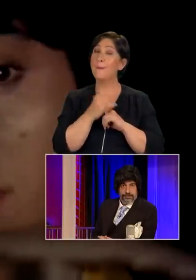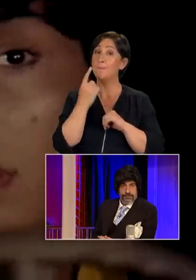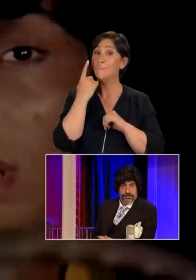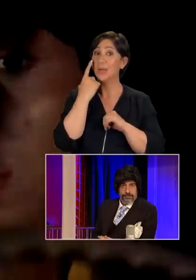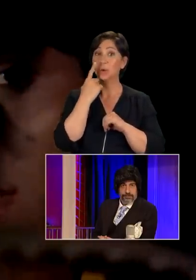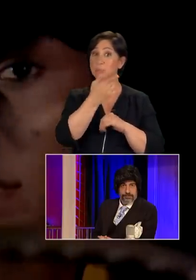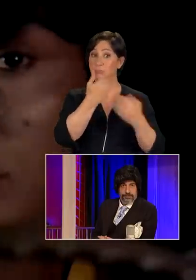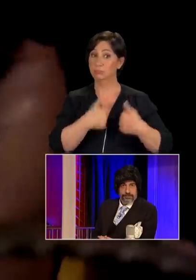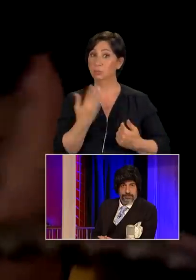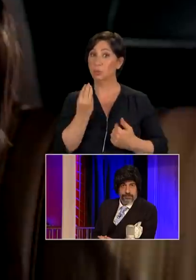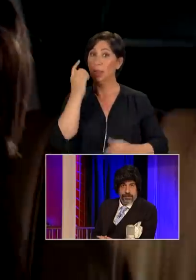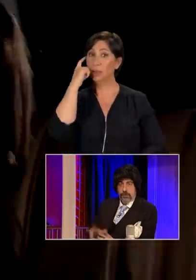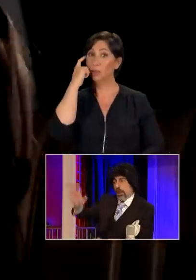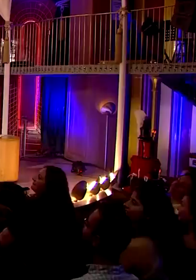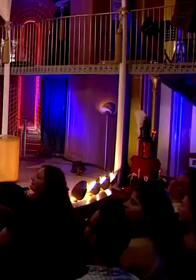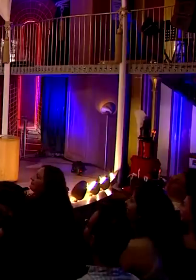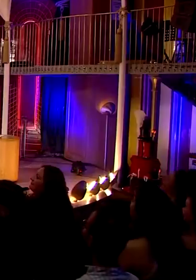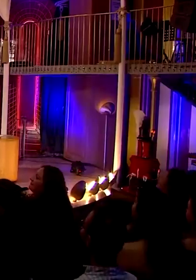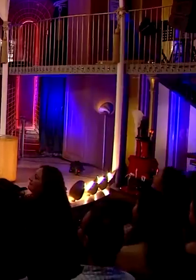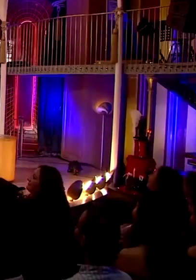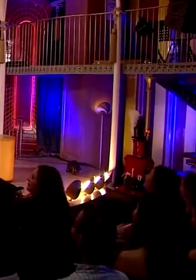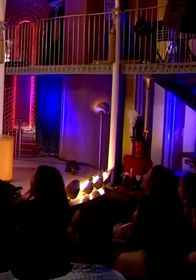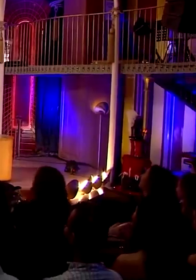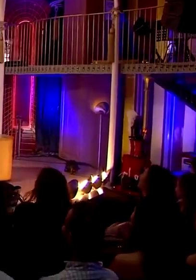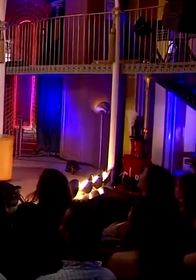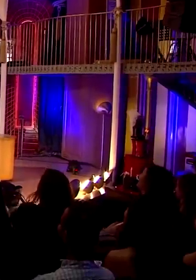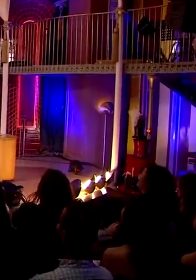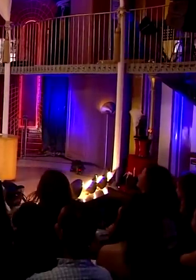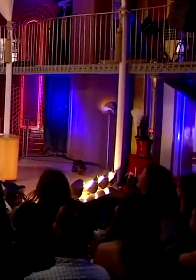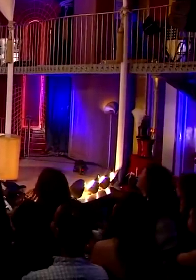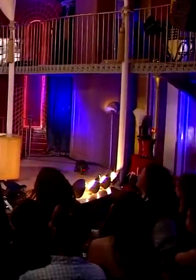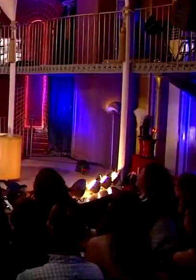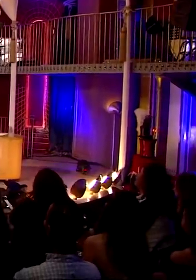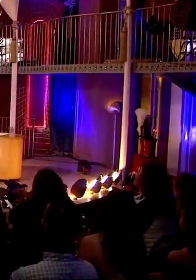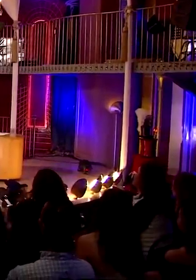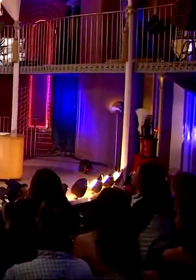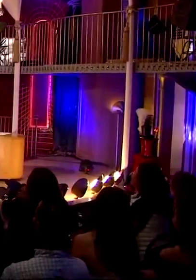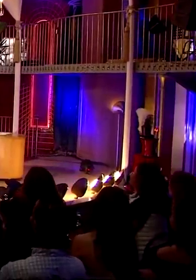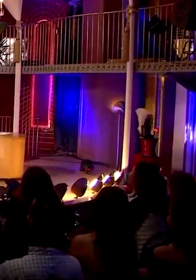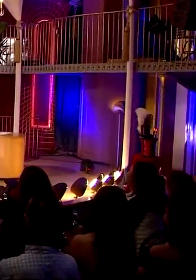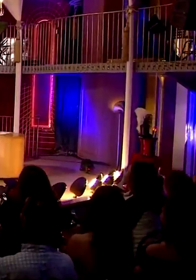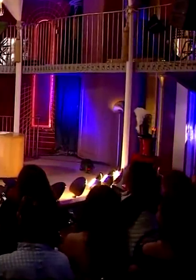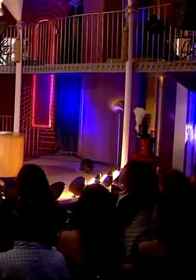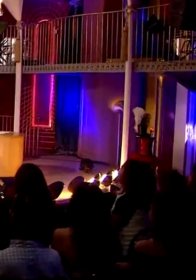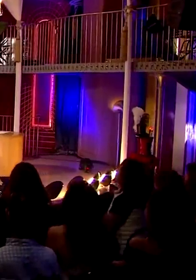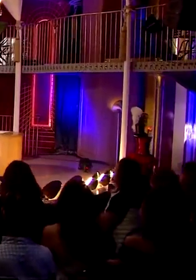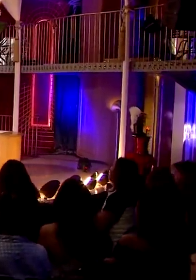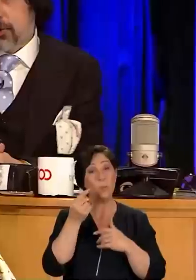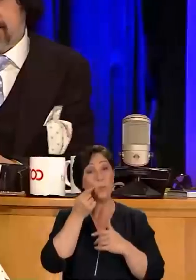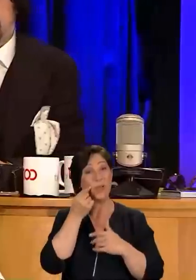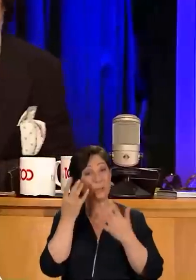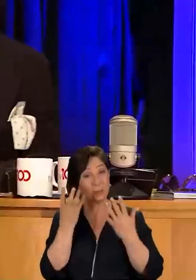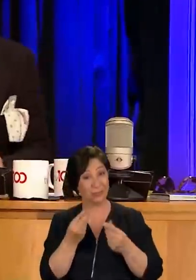Bakıyorum siz beni benden daha iyi tanıyorsunuz. Dur! Yine bunu oynamak hakikaten çok zor. Hem Bülent